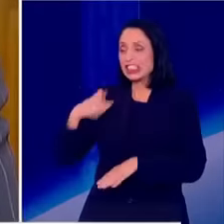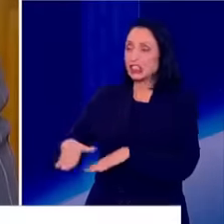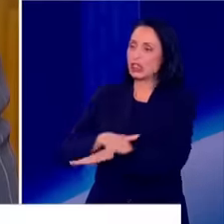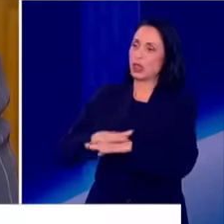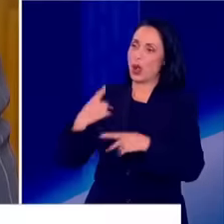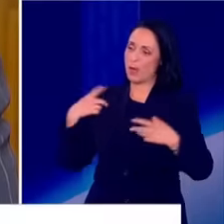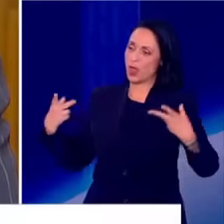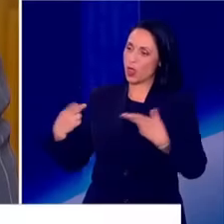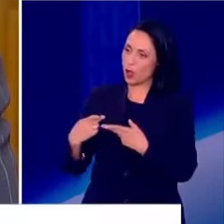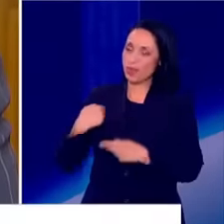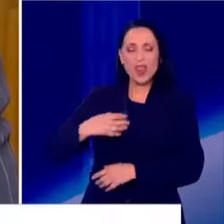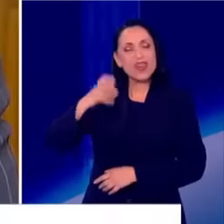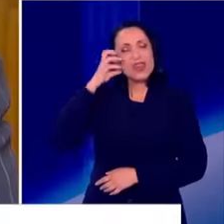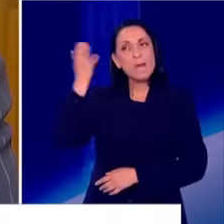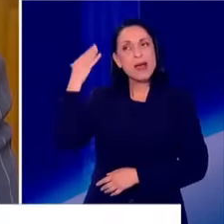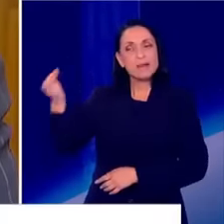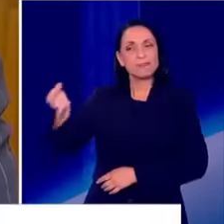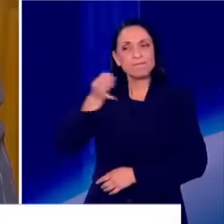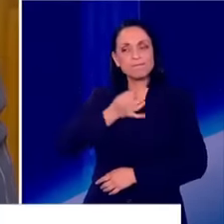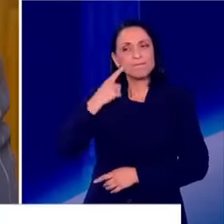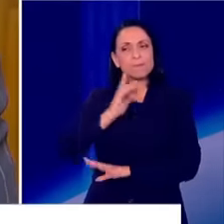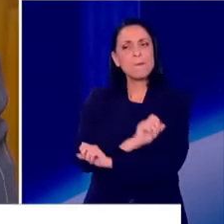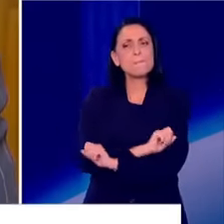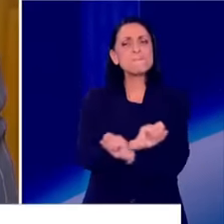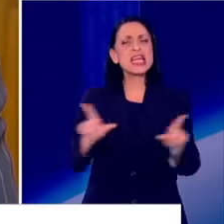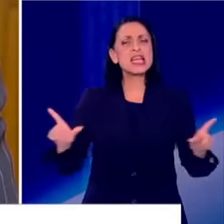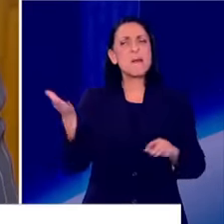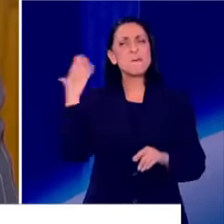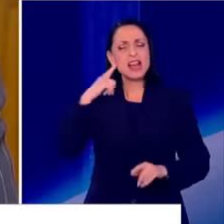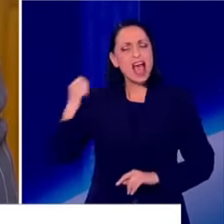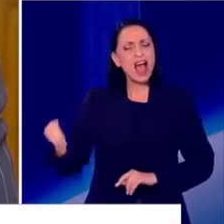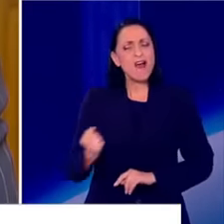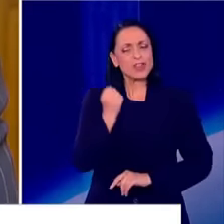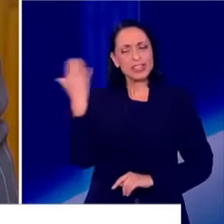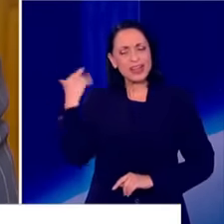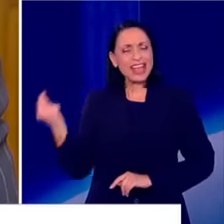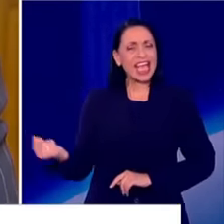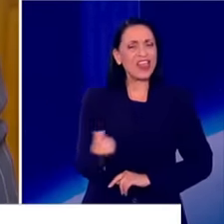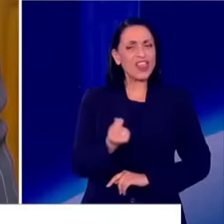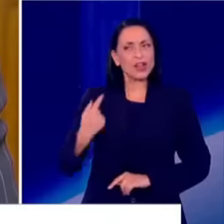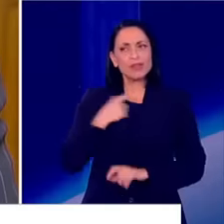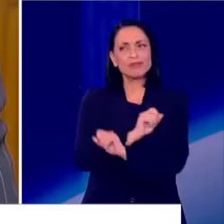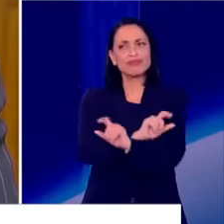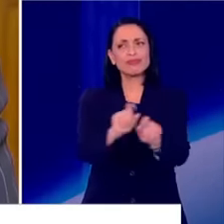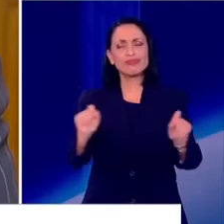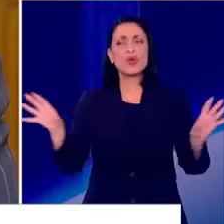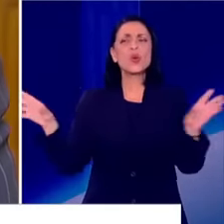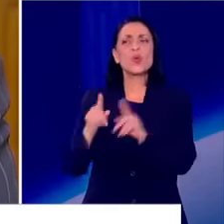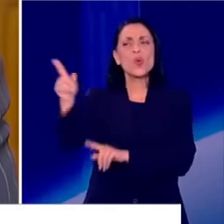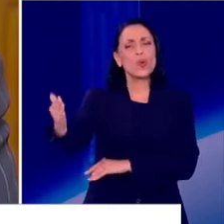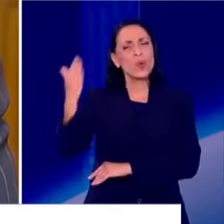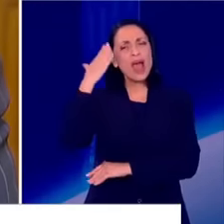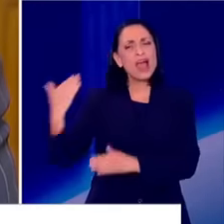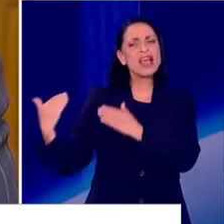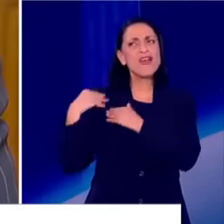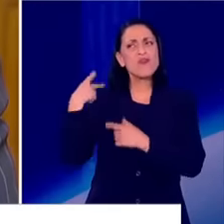αρχή της απάντησής σας, αλλά θυμάμαι ένα αυστηρό μήνυμα, έτσι το είχαμε πει και στο δελτίο τότε, που είχατε στείλει στους επικεφαλείς των πολυεθνικών. Είχατε